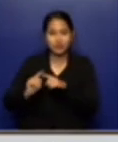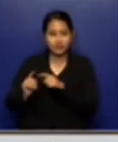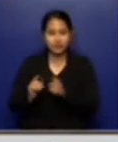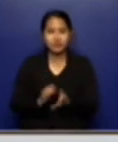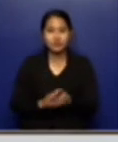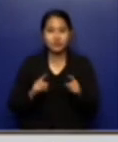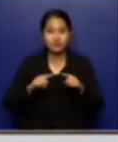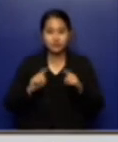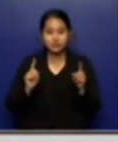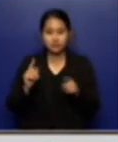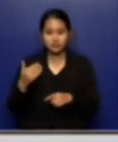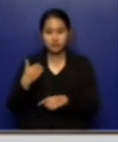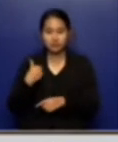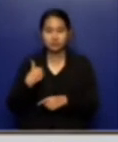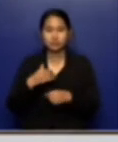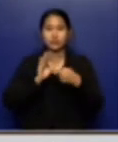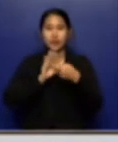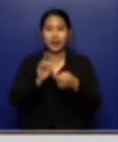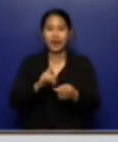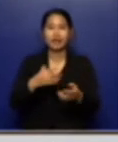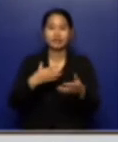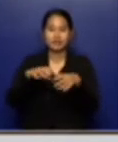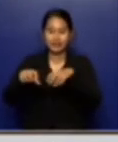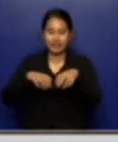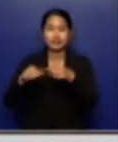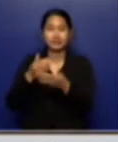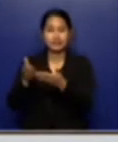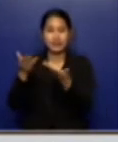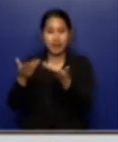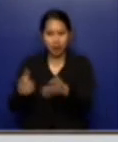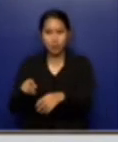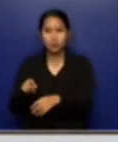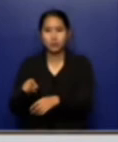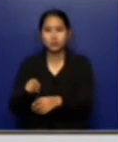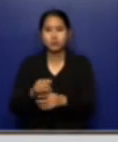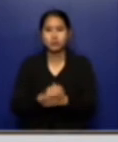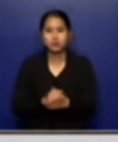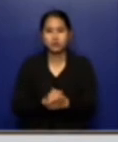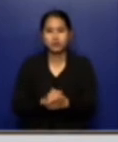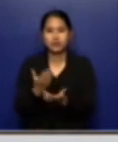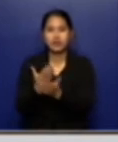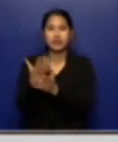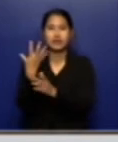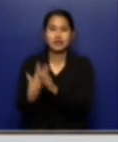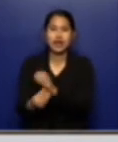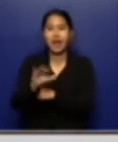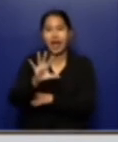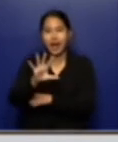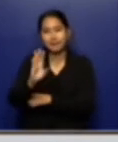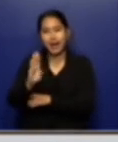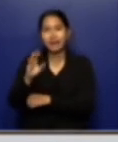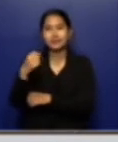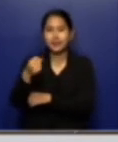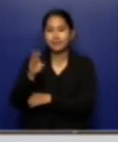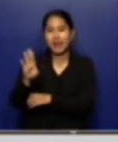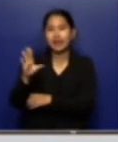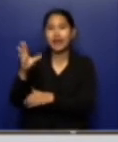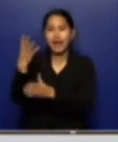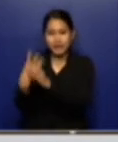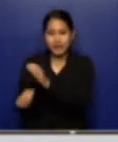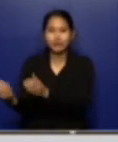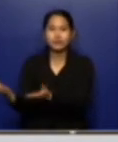แต่มันมีบางกรณีที่เขาจัดซื้อจัดจ้างไปแล้วเงินเหลือ5บาท10บาทเขาคืนมาที่ส่วนกล